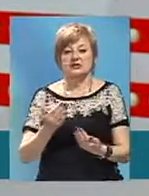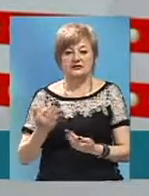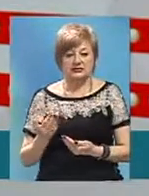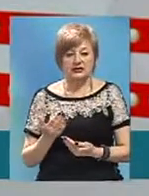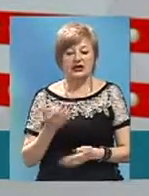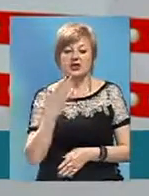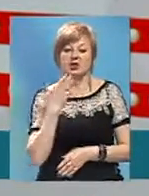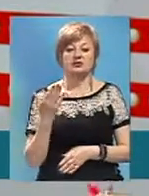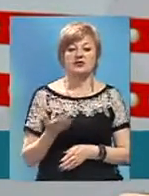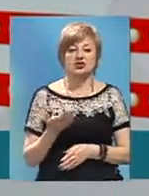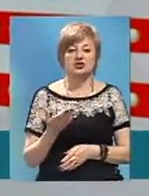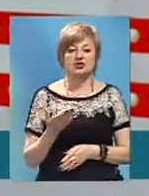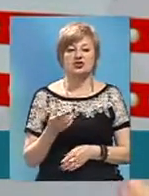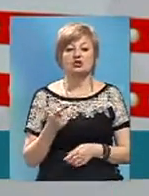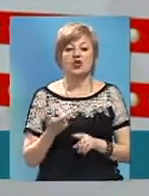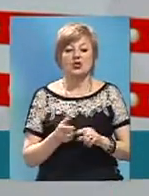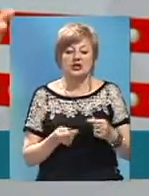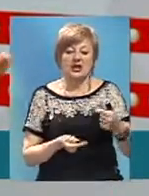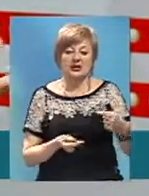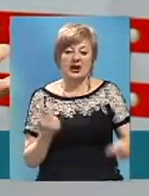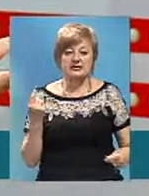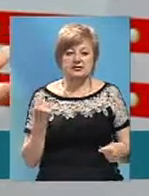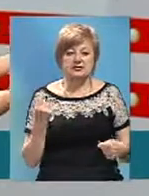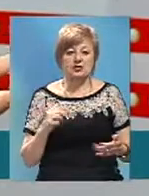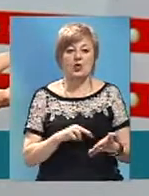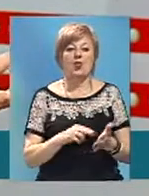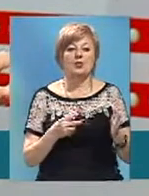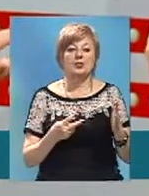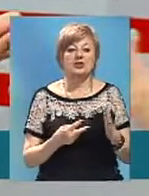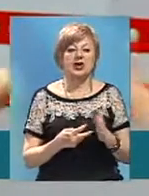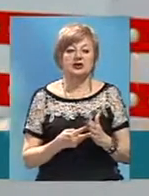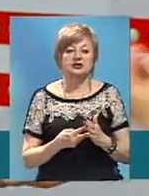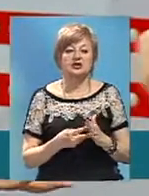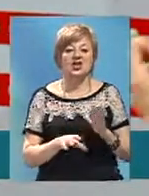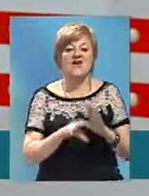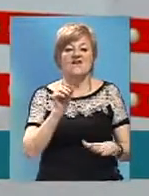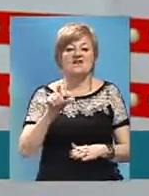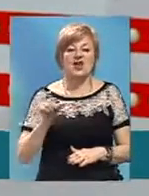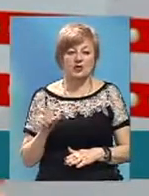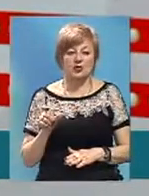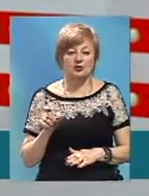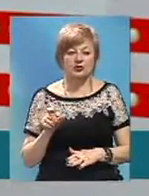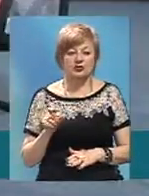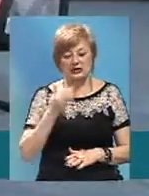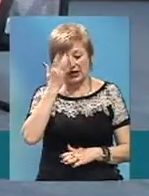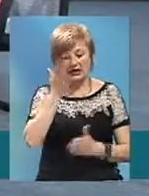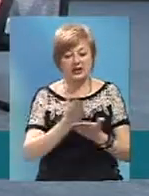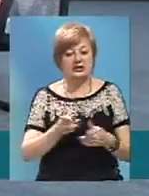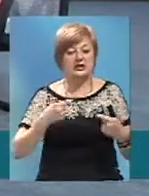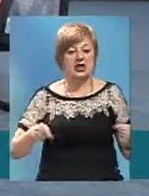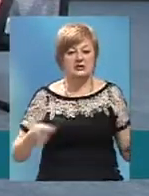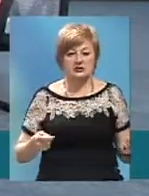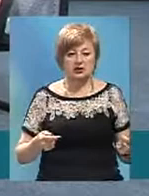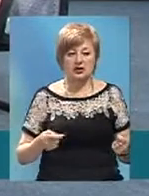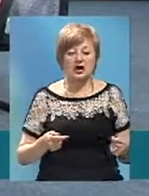узагальнили точку зору дуже різного плану виборців, дуже ідеологічно різних. Тепер друге.